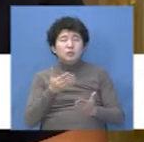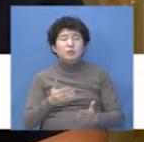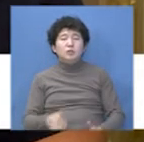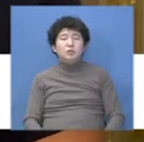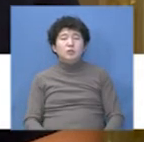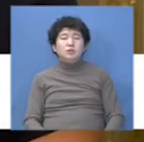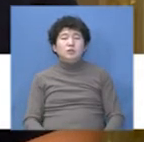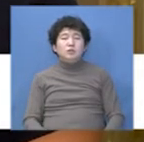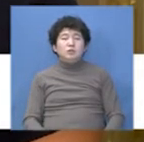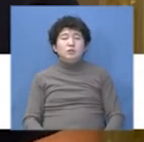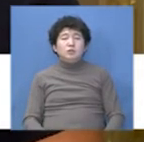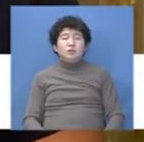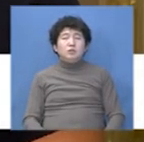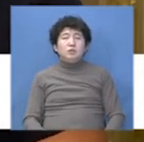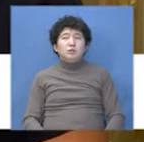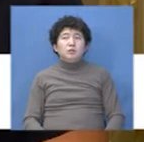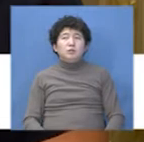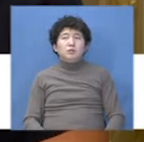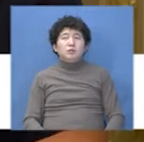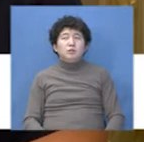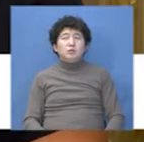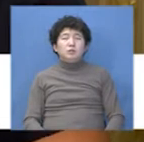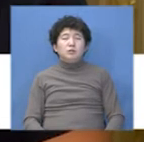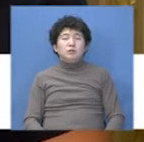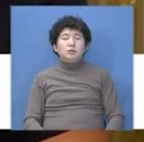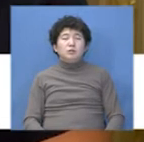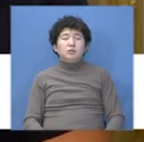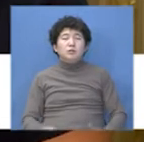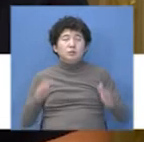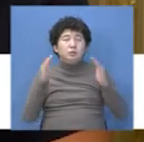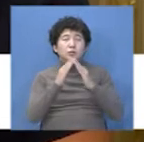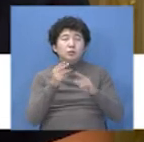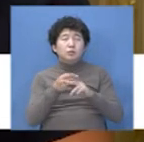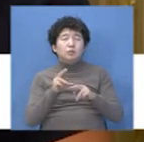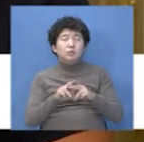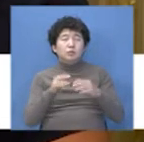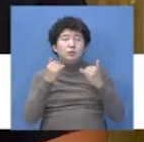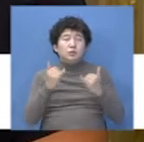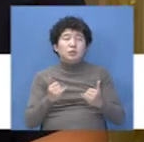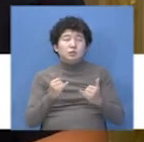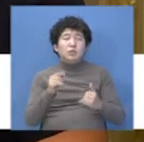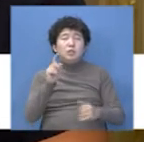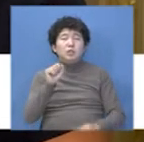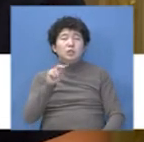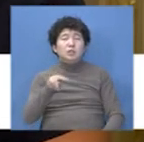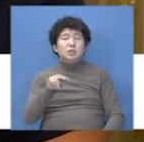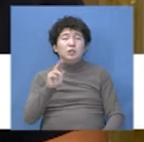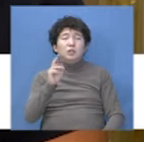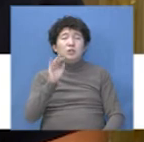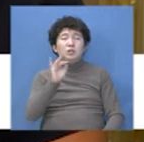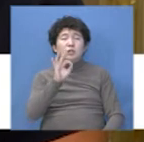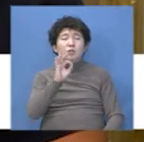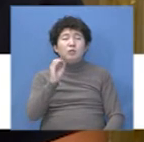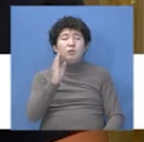этой стороны, вот, что это именно дом, который сейчас является залом краеведения. Экспонаты у